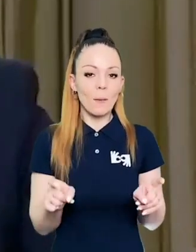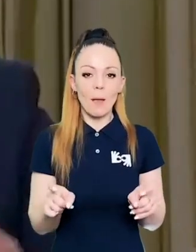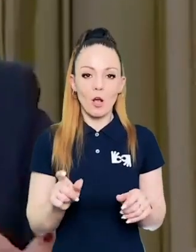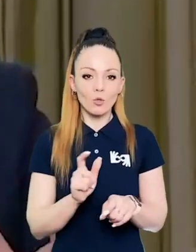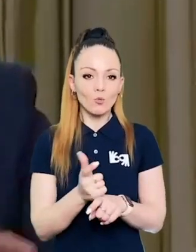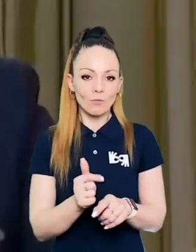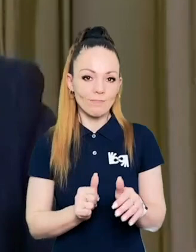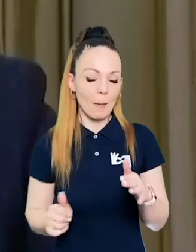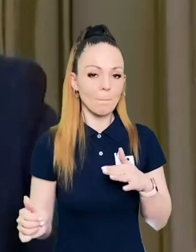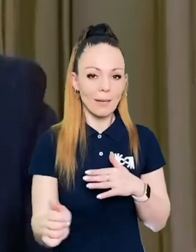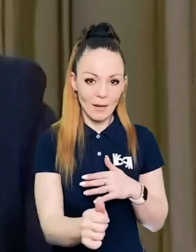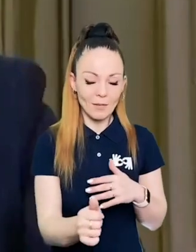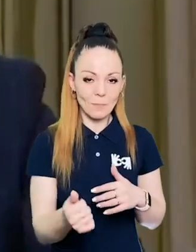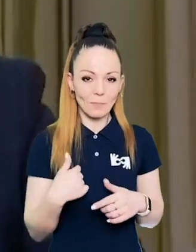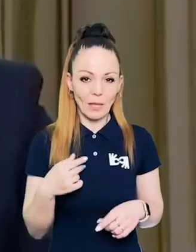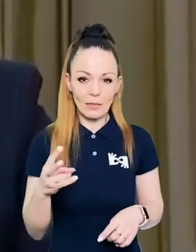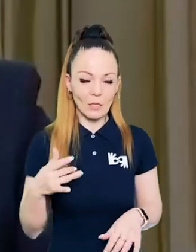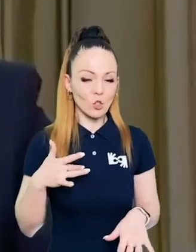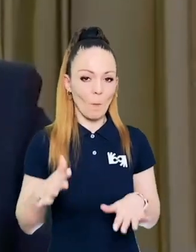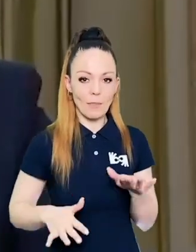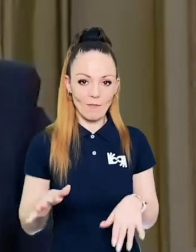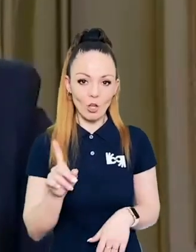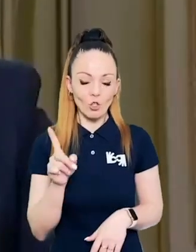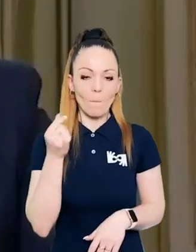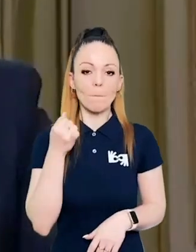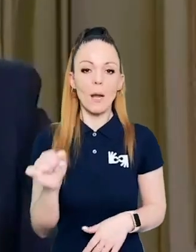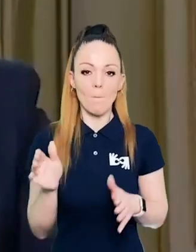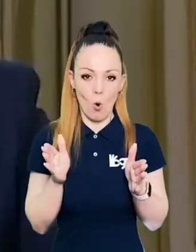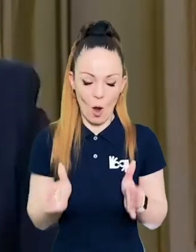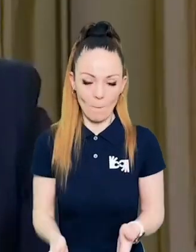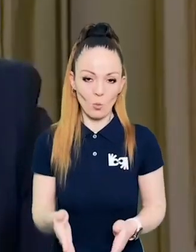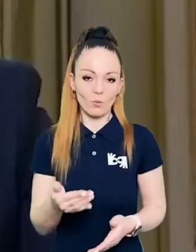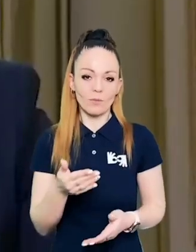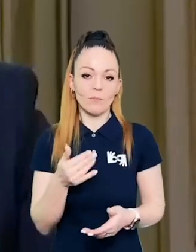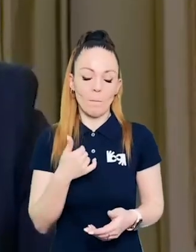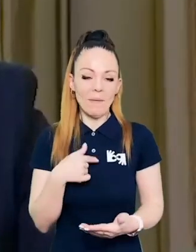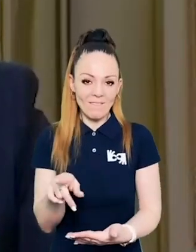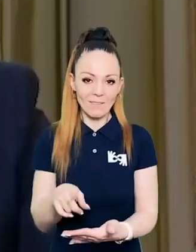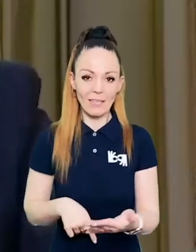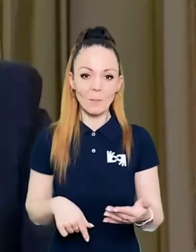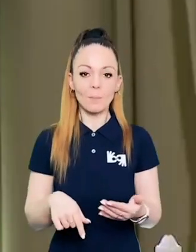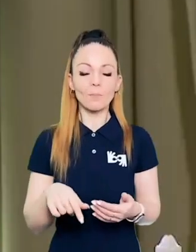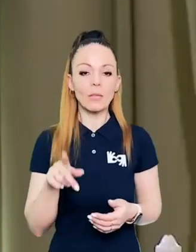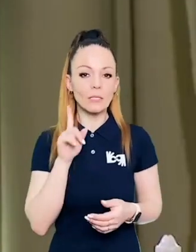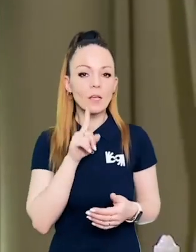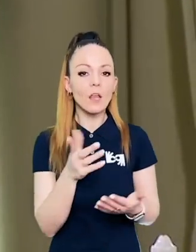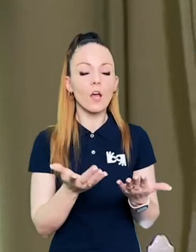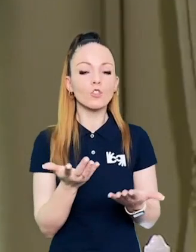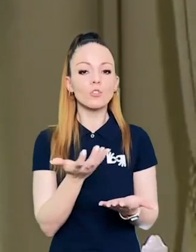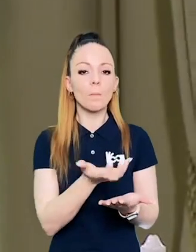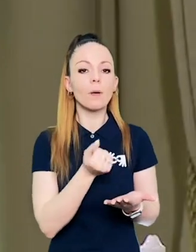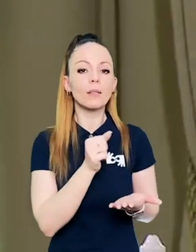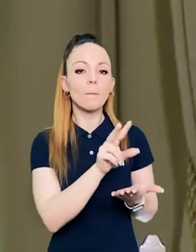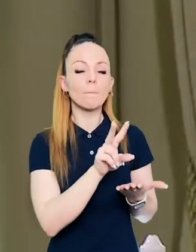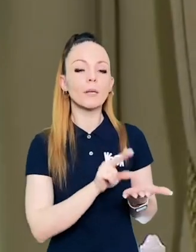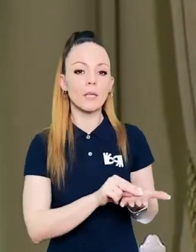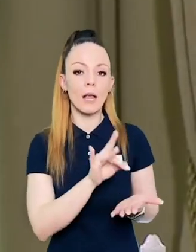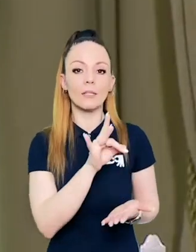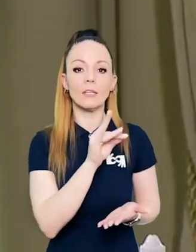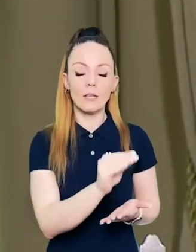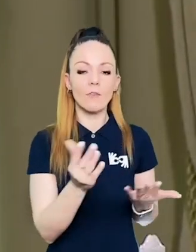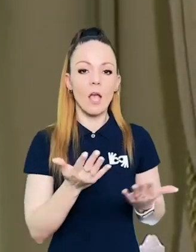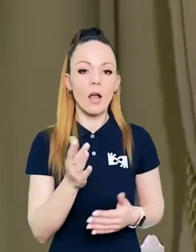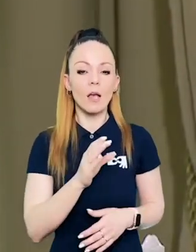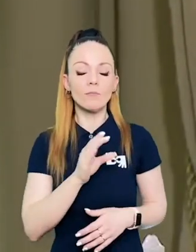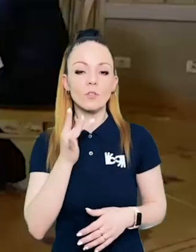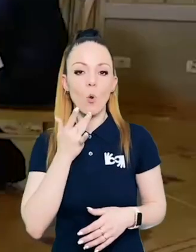багато, забігаючи, звичайно, трошечки наперед, і зовсім не сумніваючись, що перемога буде, і ми в неї віримо. Знаєте, якщо брати приклад Російської